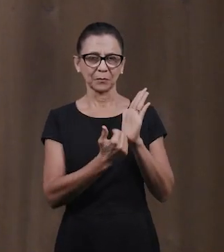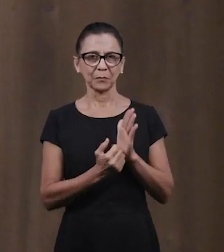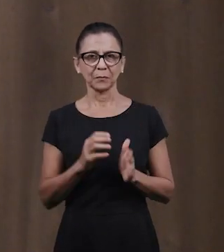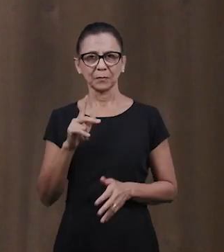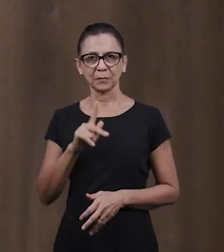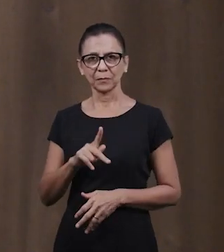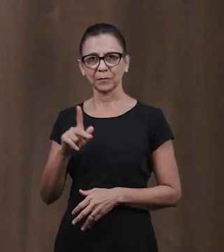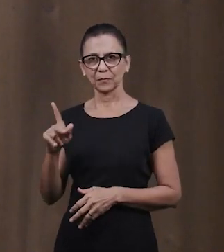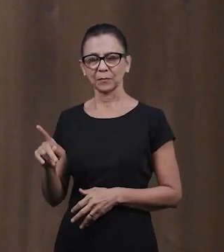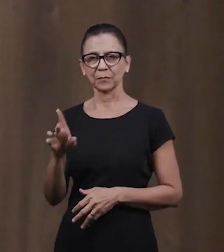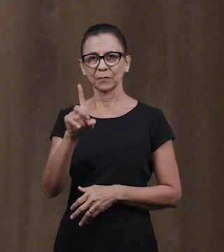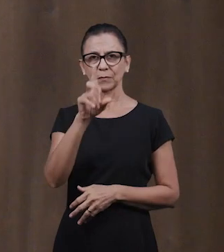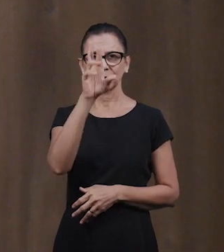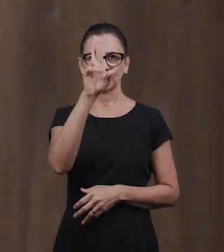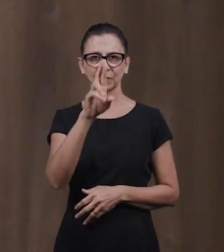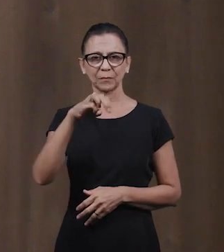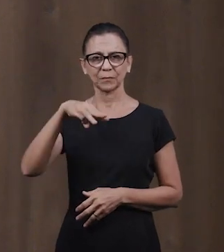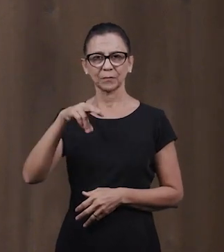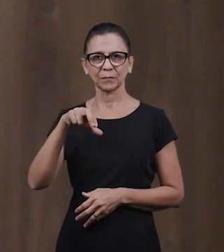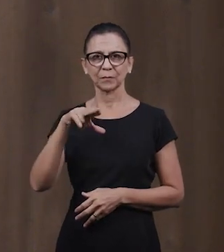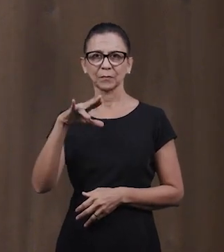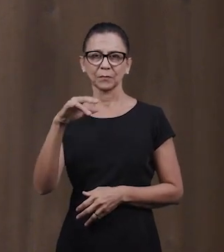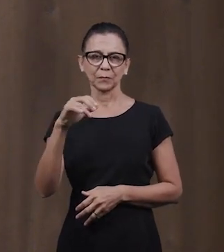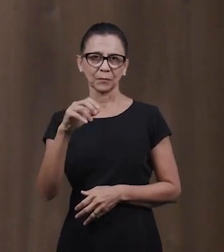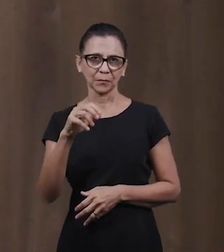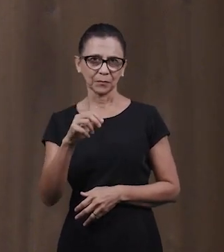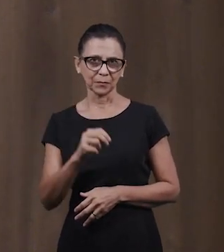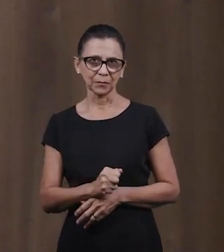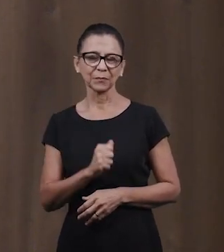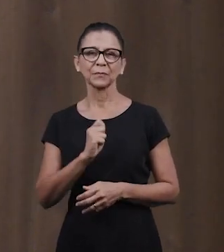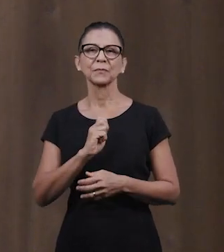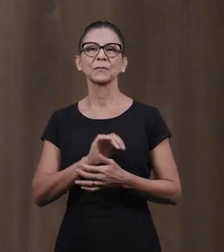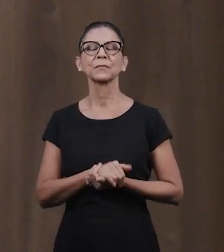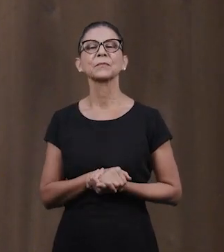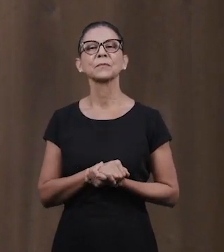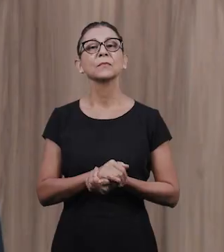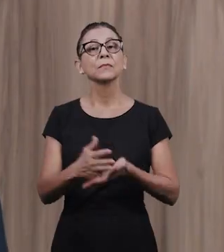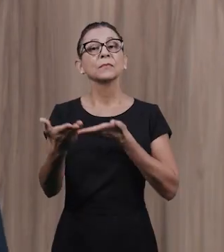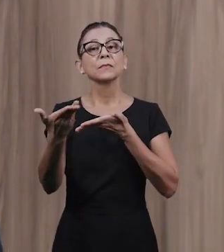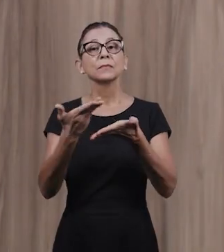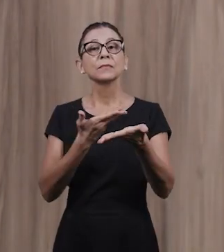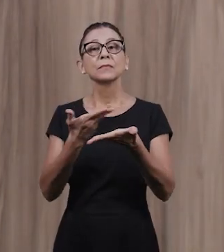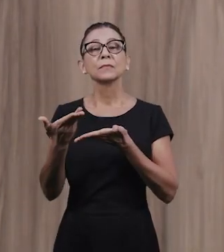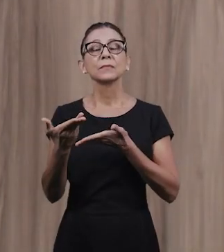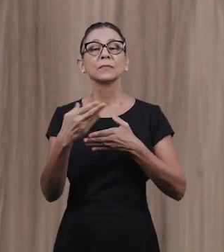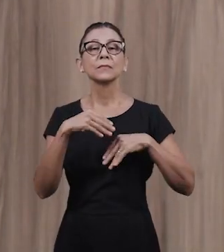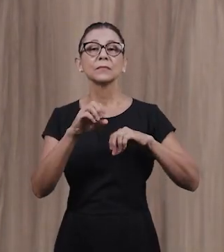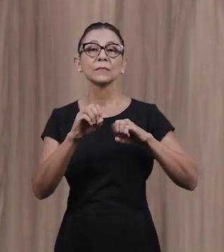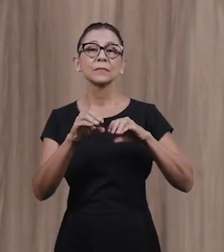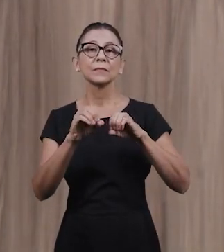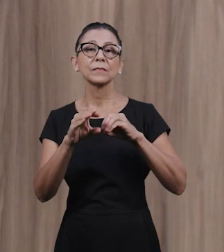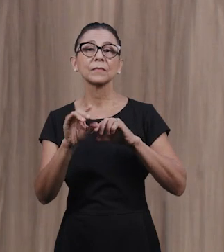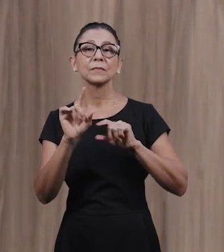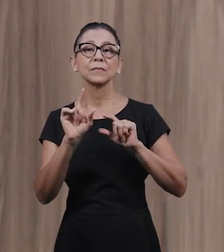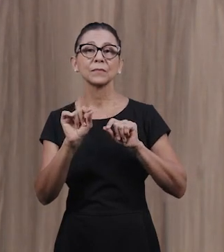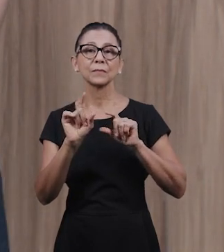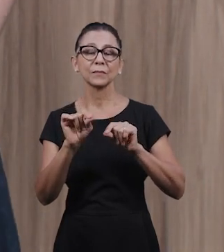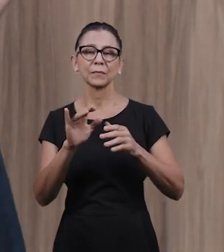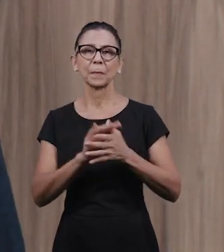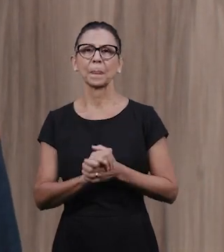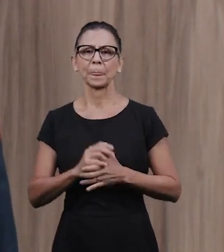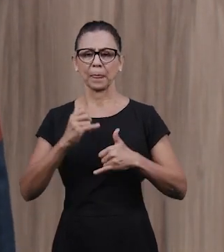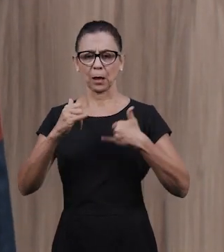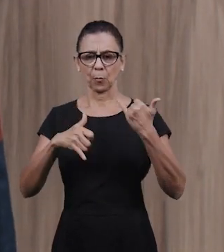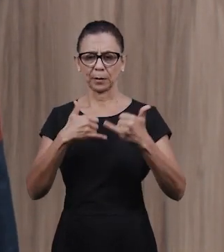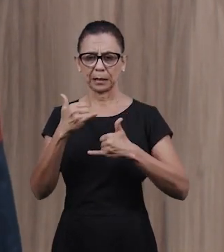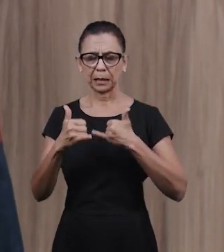la professeure Dr Monica Metzi a abordé les contributions que le jeu peut